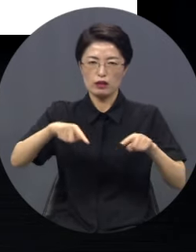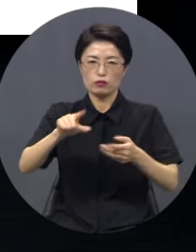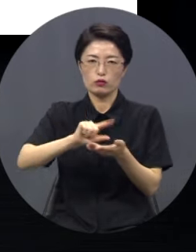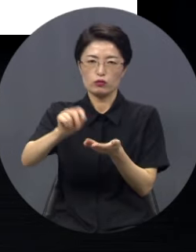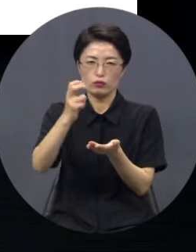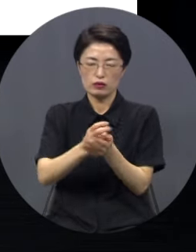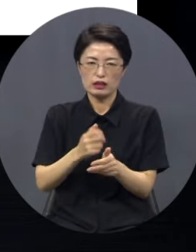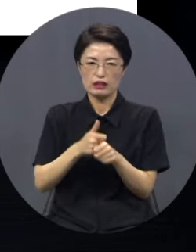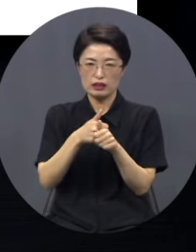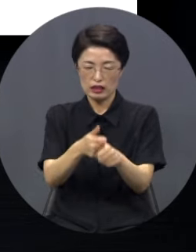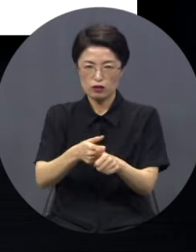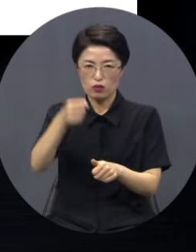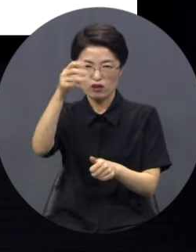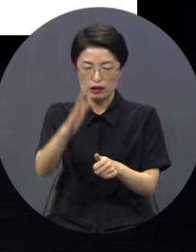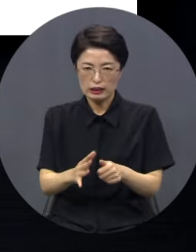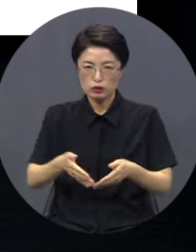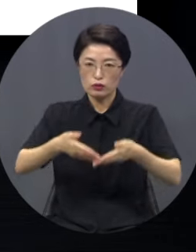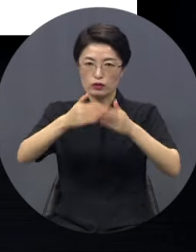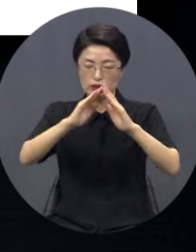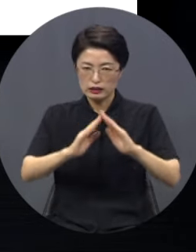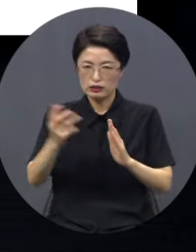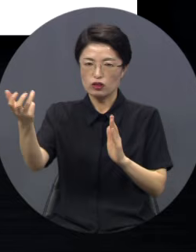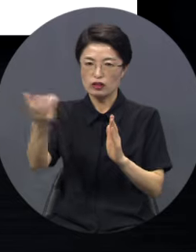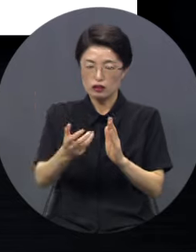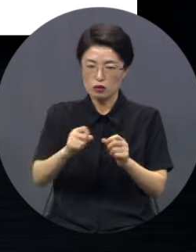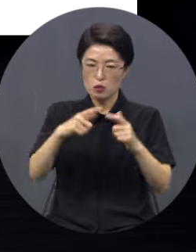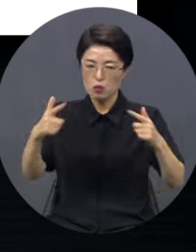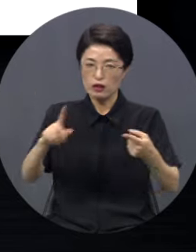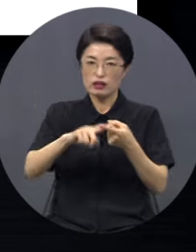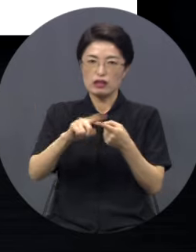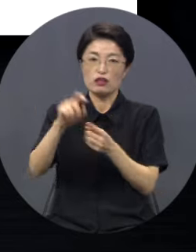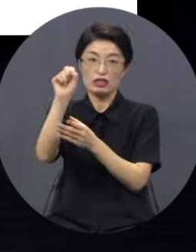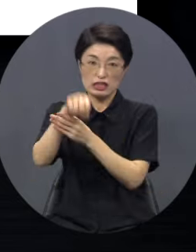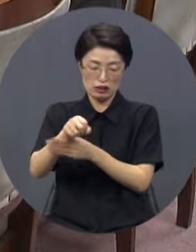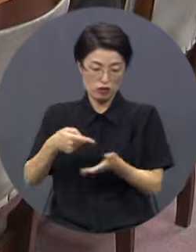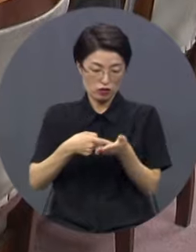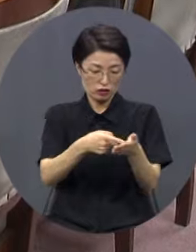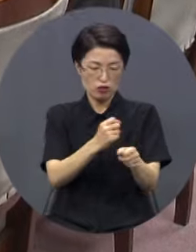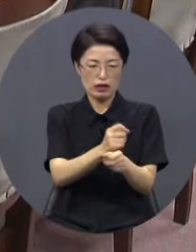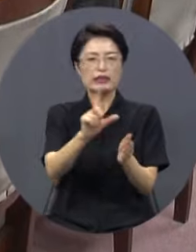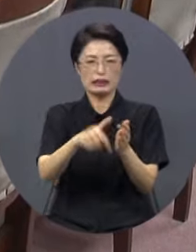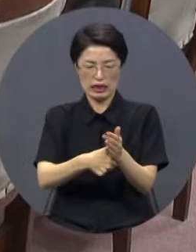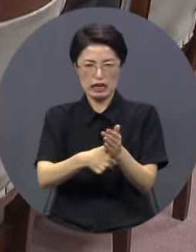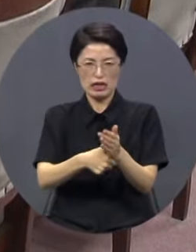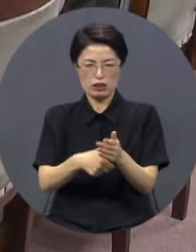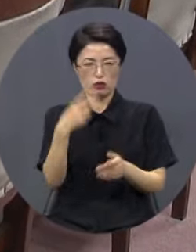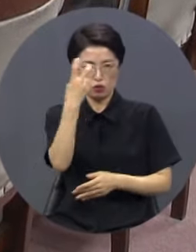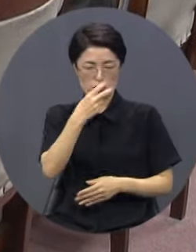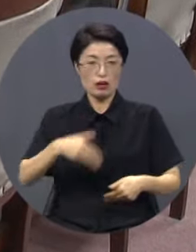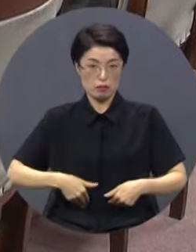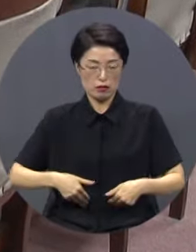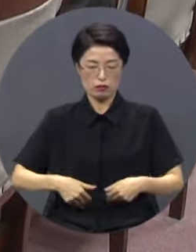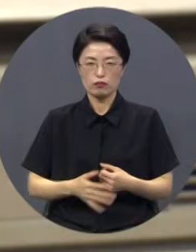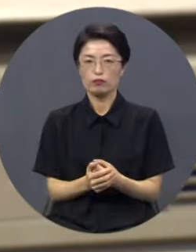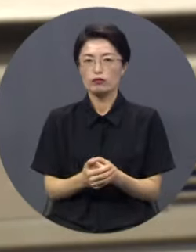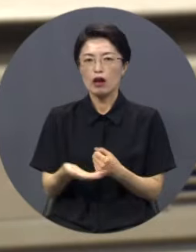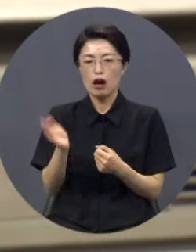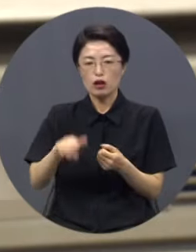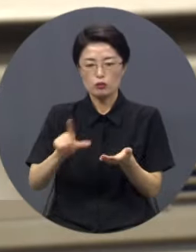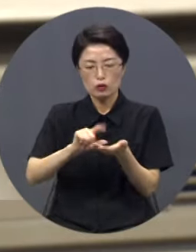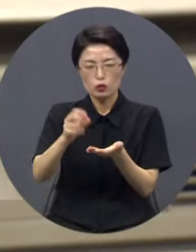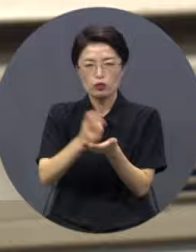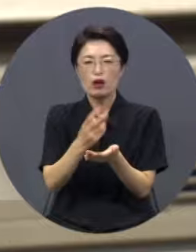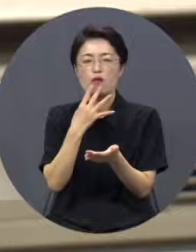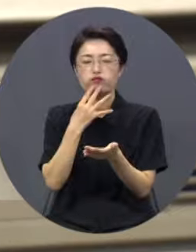신설과 이전 확장에 따른 허가 신청을 할 때 하도록 돼 있습니다 하지만 같은 조례는 물론 상위법인